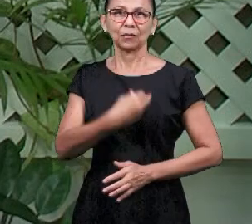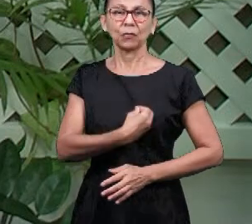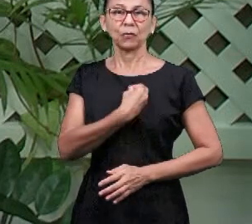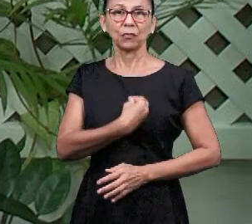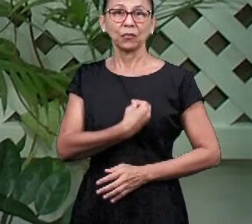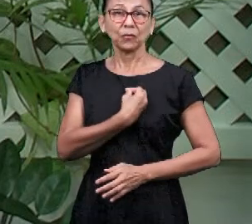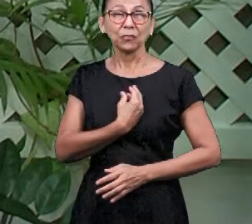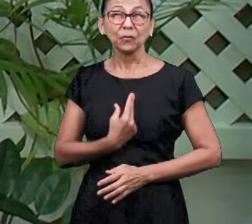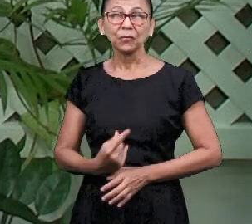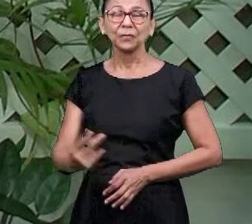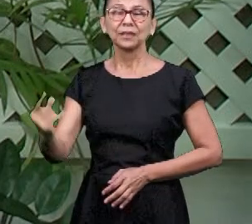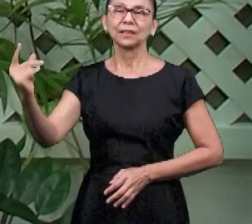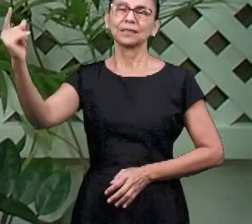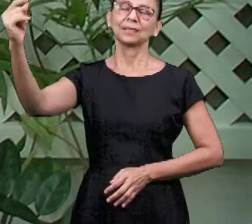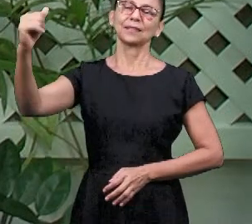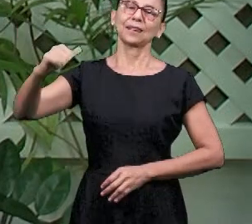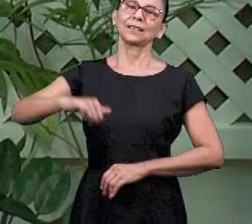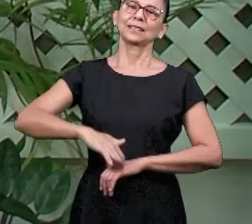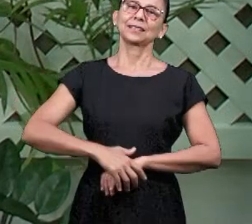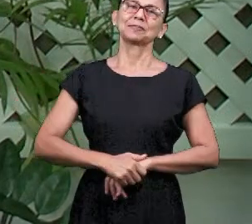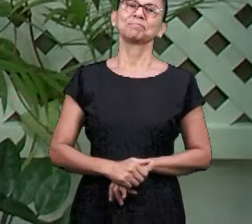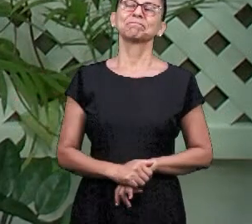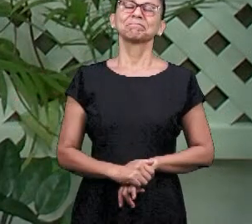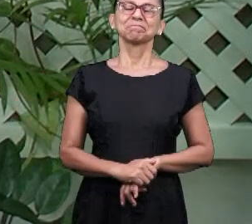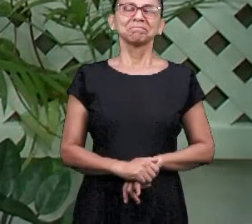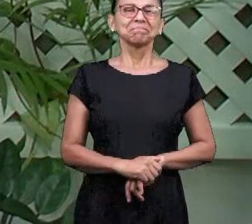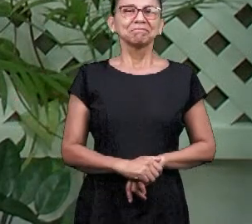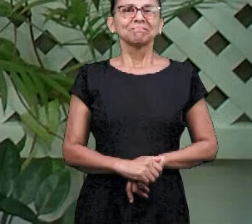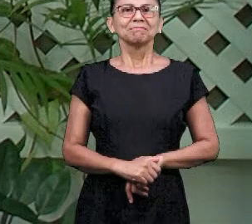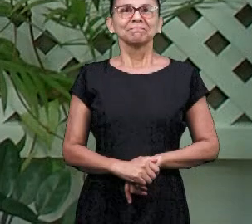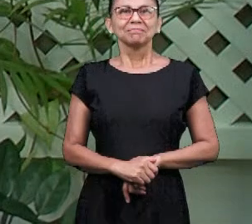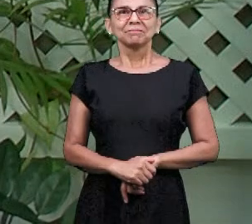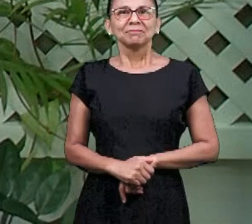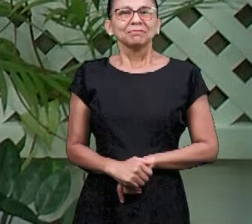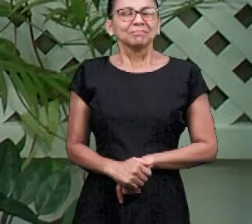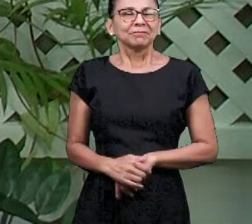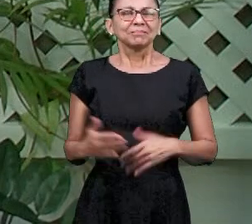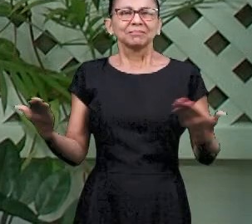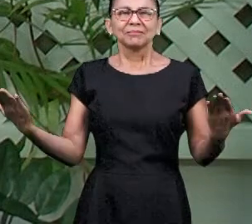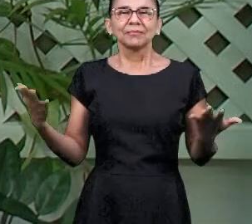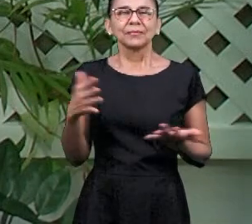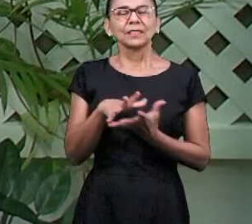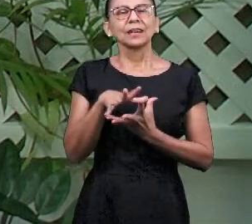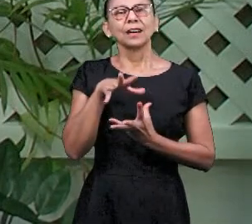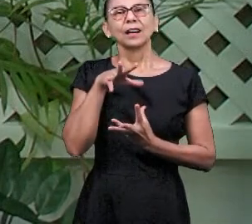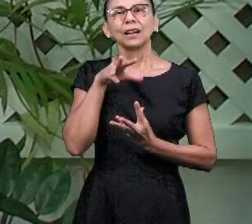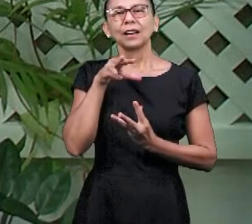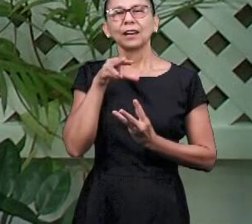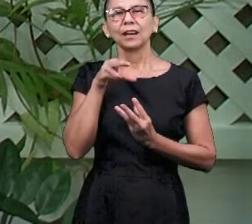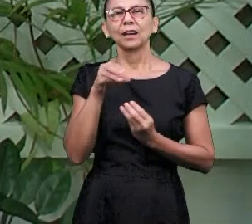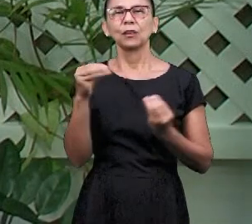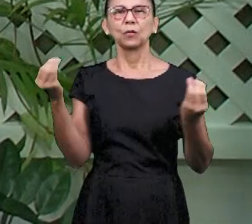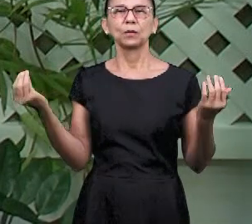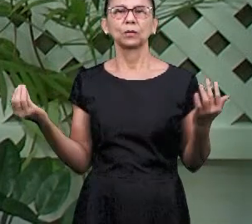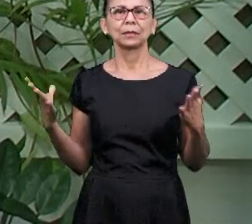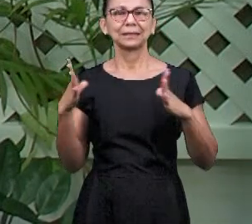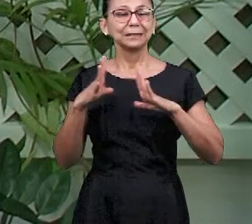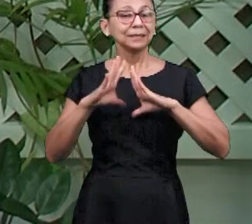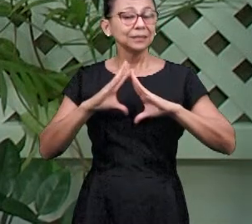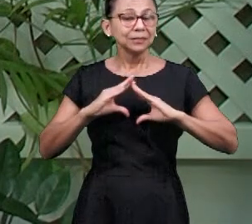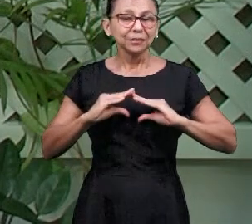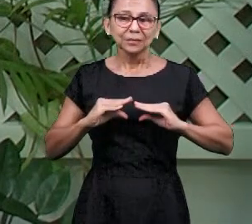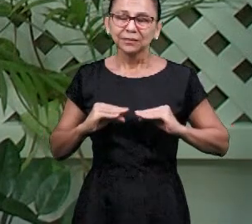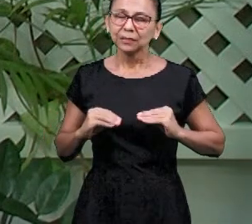laisser. Pourquoi? Parce que maintenant, elle n'avait plus besoin. Maintenant, elle avait l'eau de la vie. Donc,